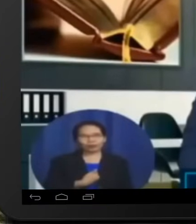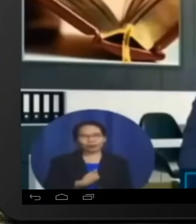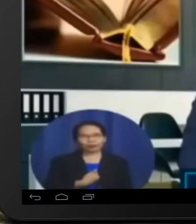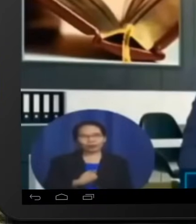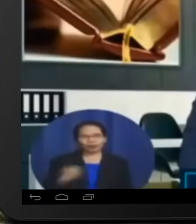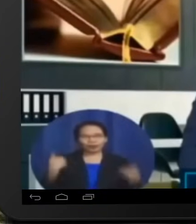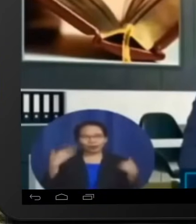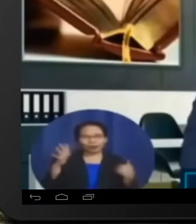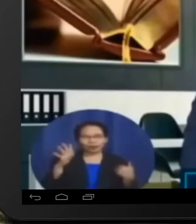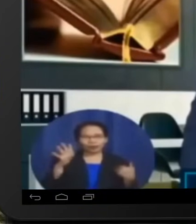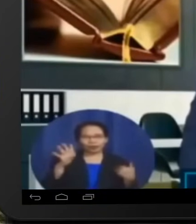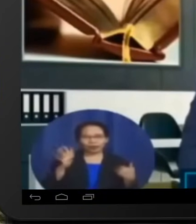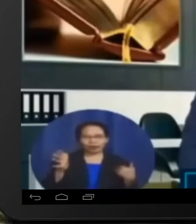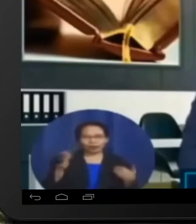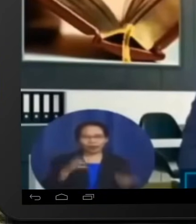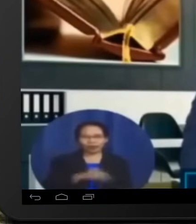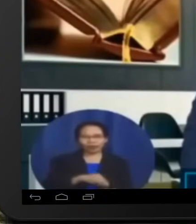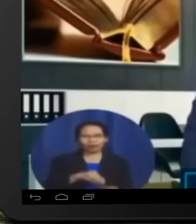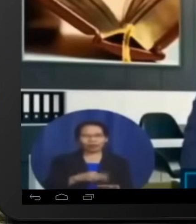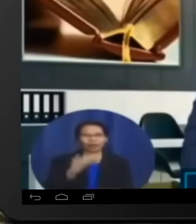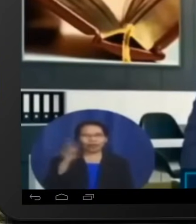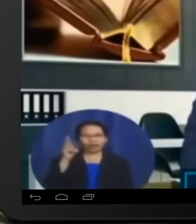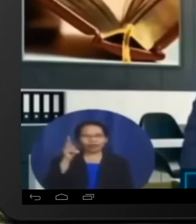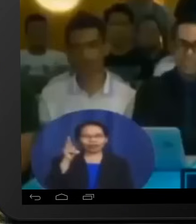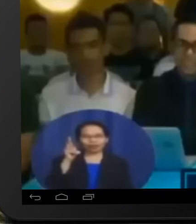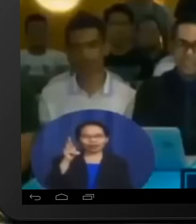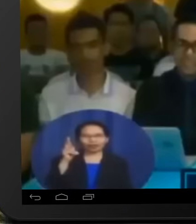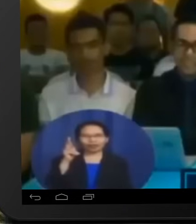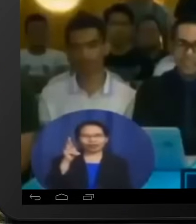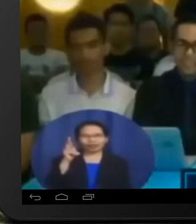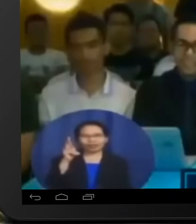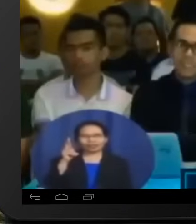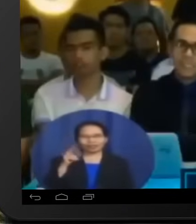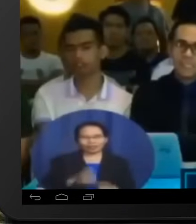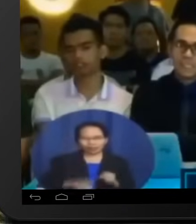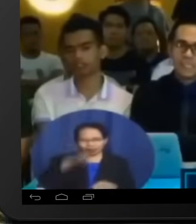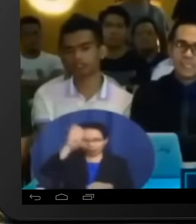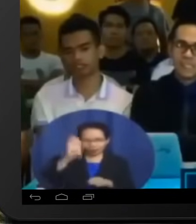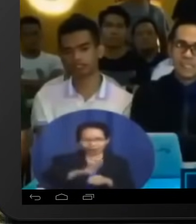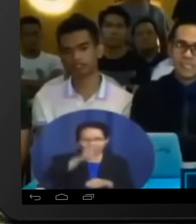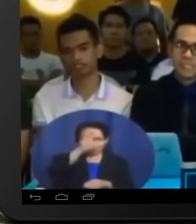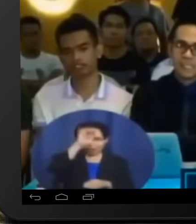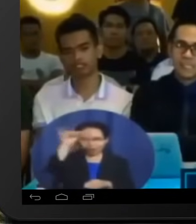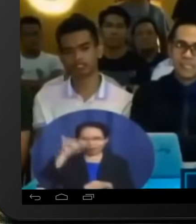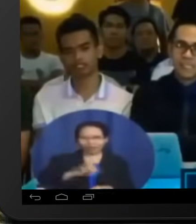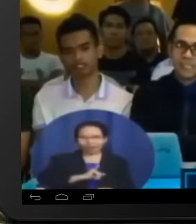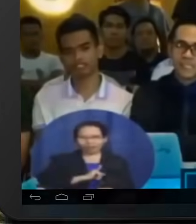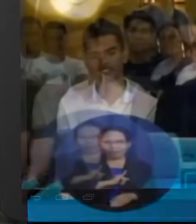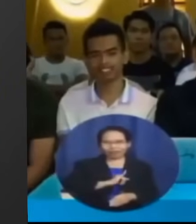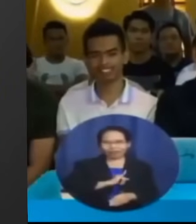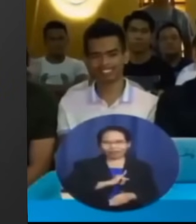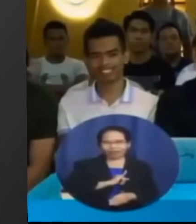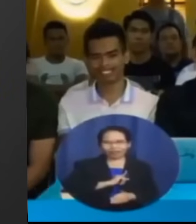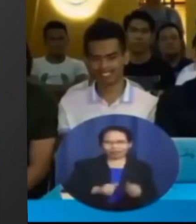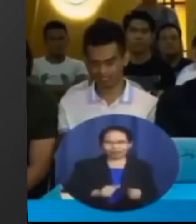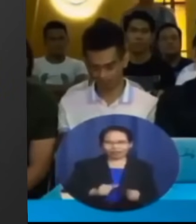Kung meron kay ka 50 milyon, mas magaling. Wow. Ako eh, Cabradelli, napa-atras ako.